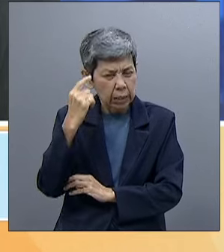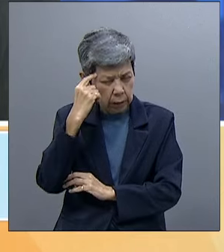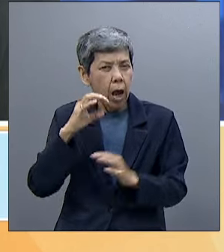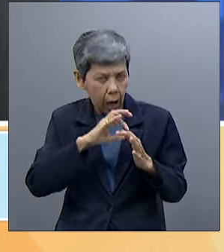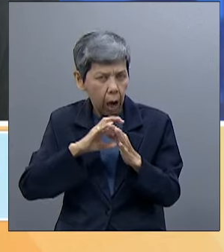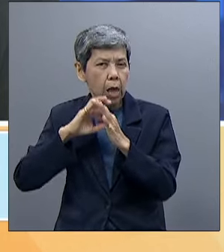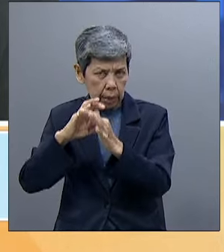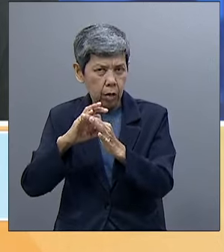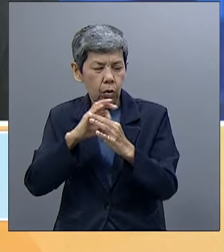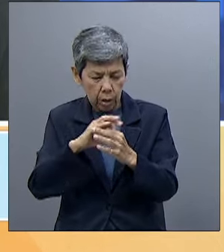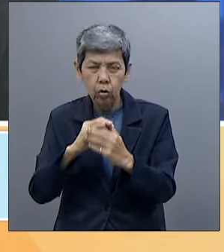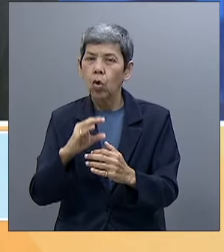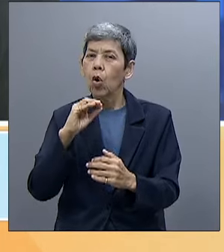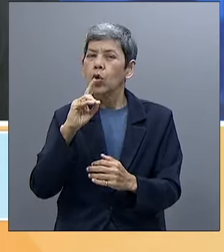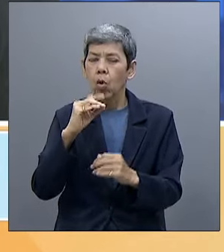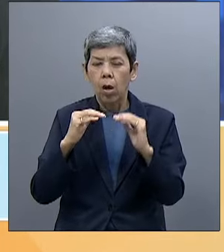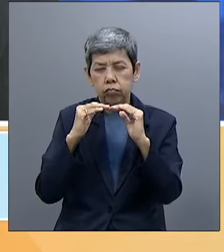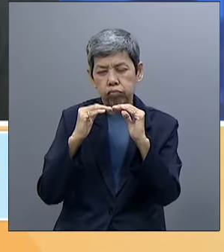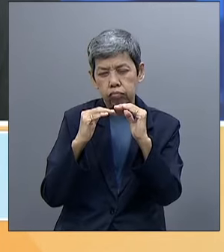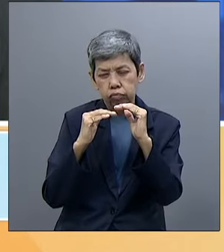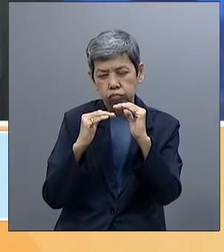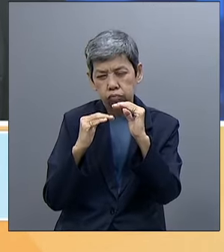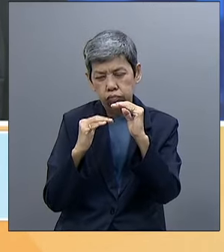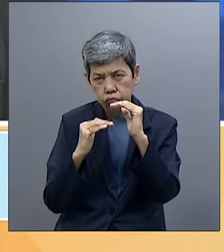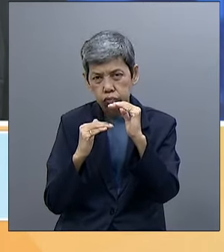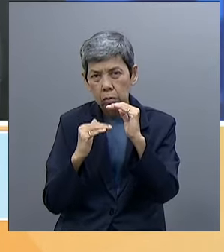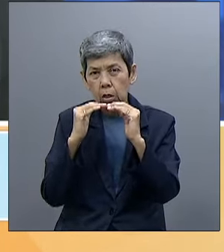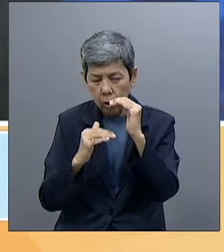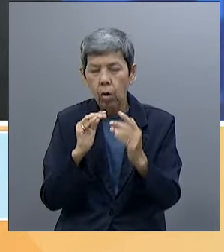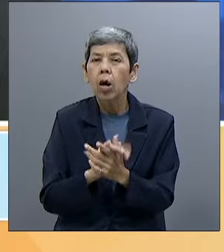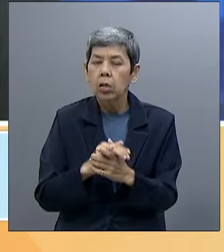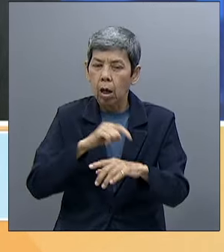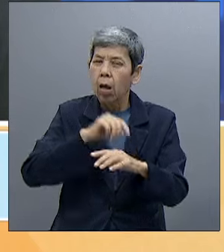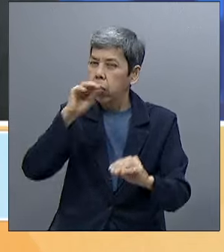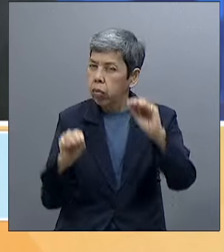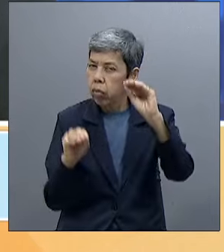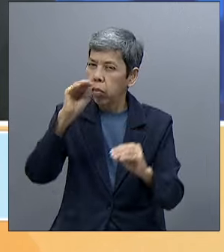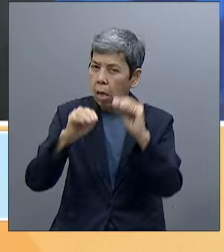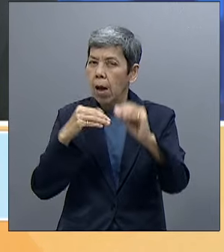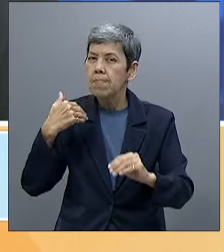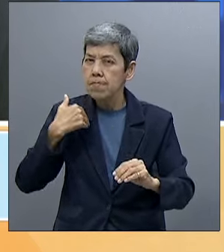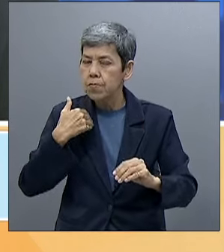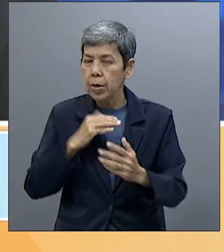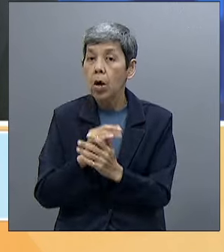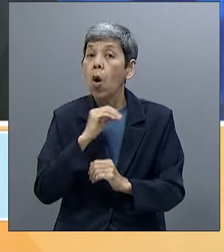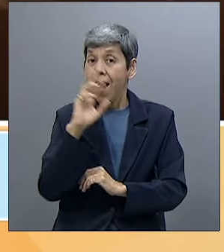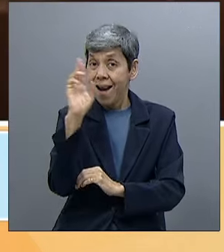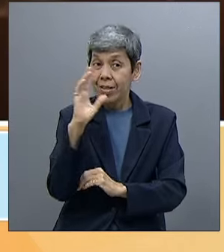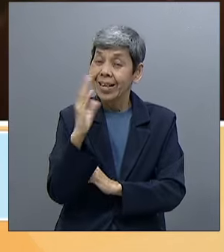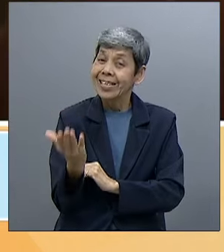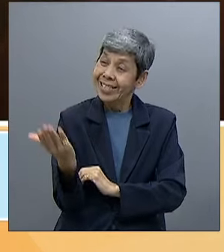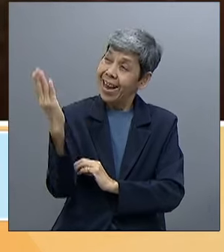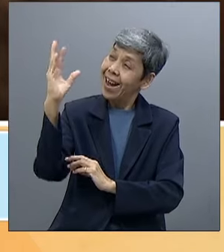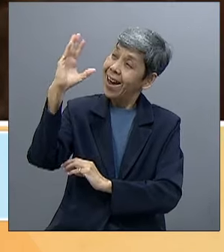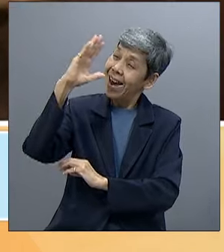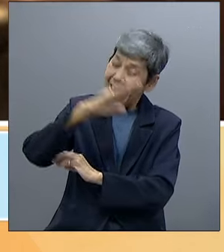กับเรื่องของโดปามีนที่ลดลงตามนาฬิกาชีวิตที่เปลี่ยนแปลงไปในแต่ละวันช่วงกลางวันเนี่ยบางคนที่เป็นเยอะ